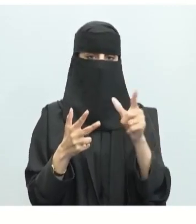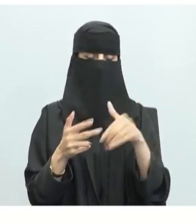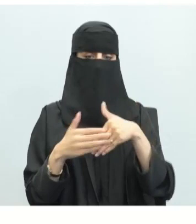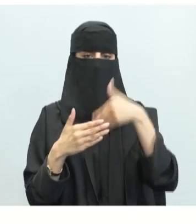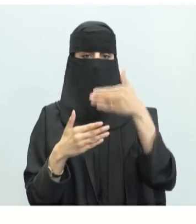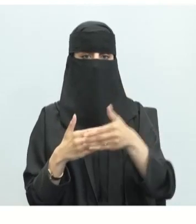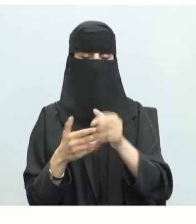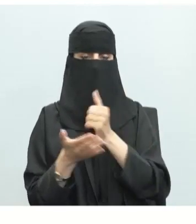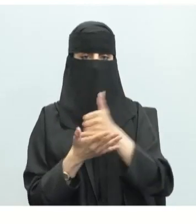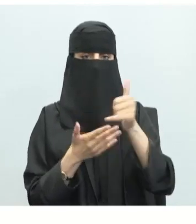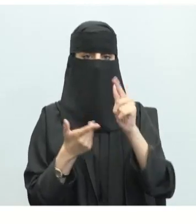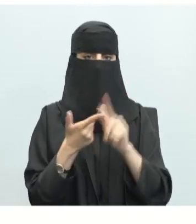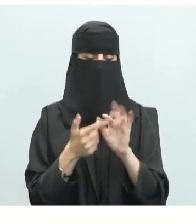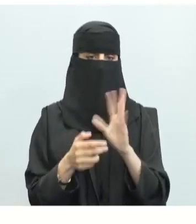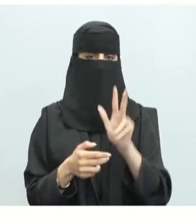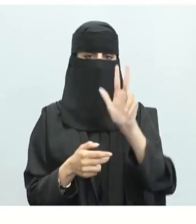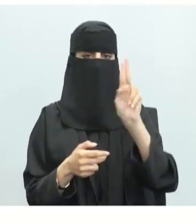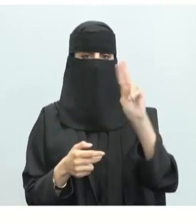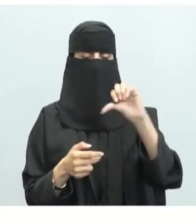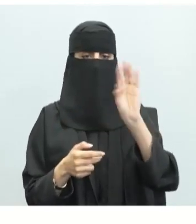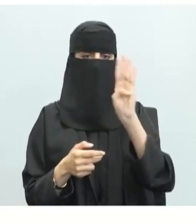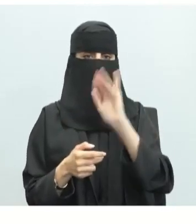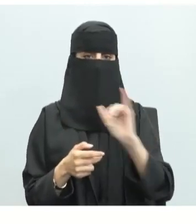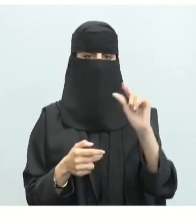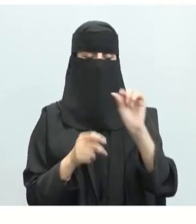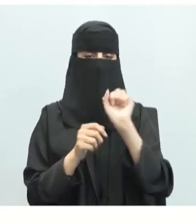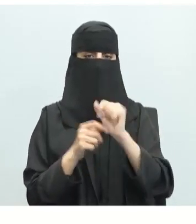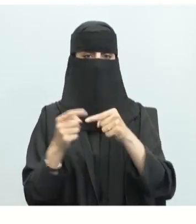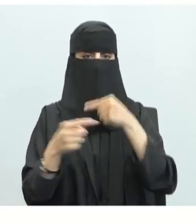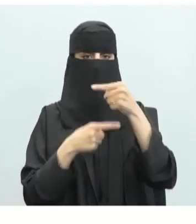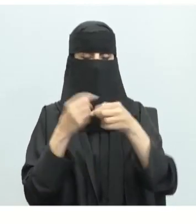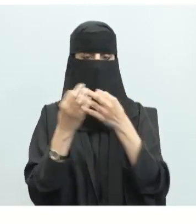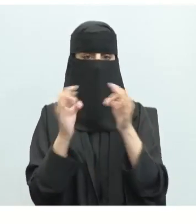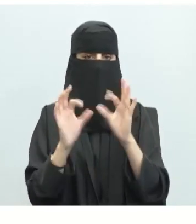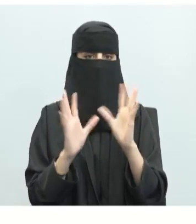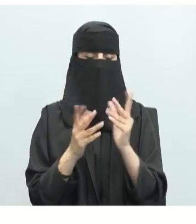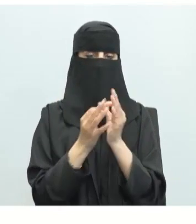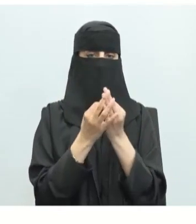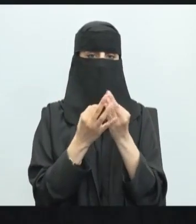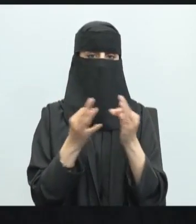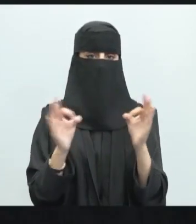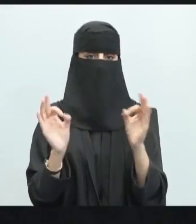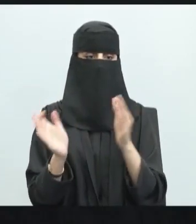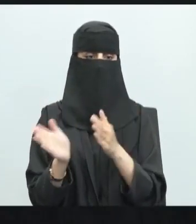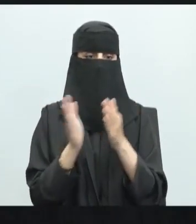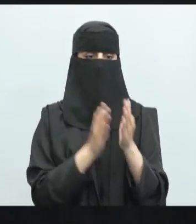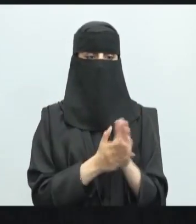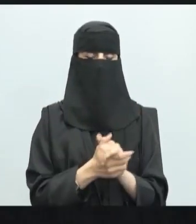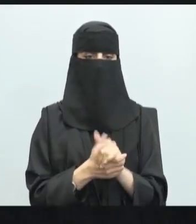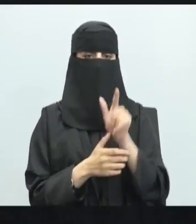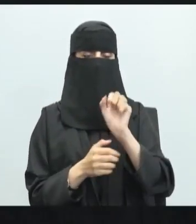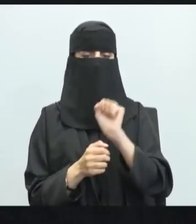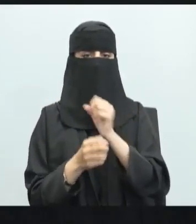التوكيد بكل وجميع. إذن سيكون لدينا التوكيد بكل وجميع التي